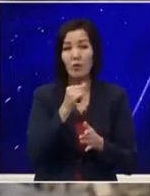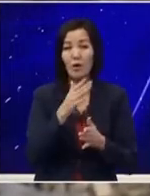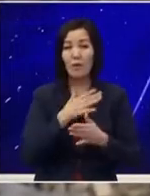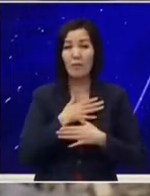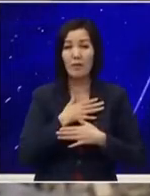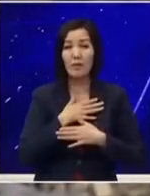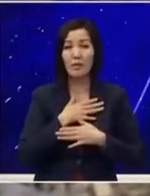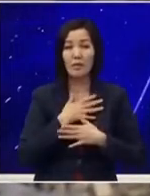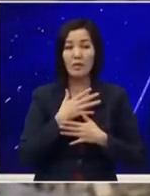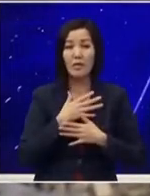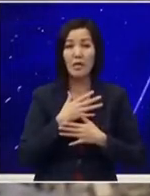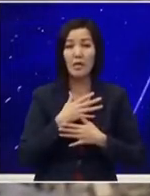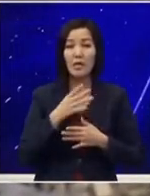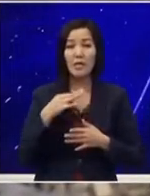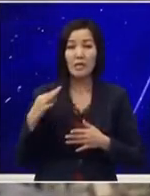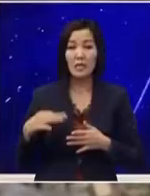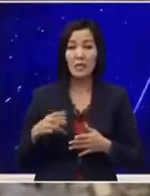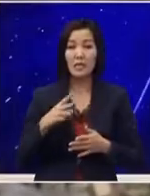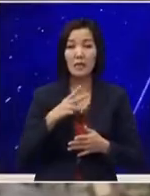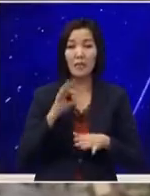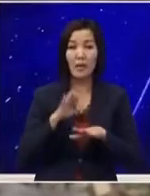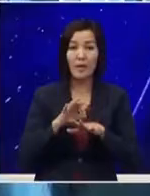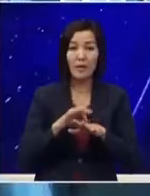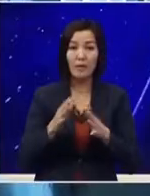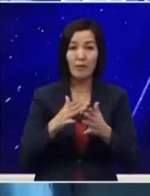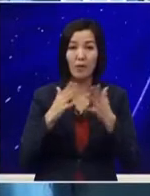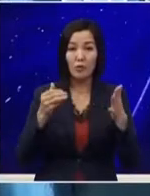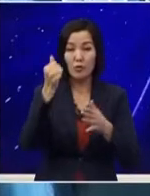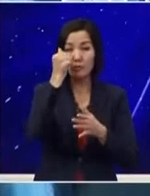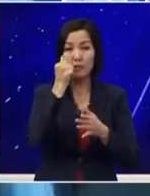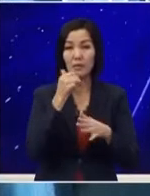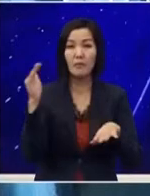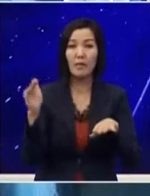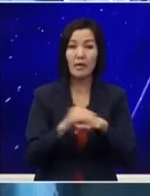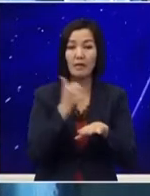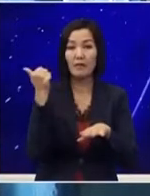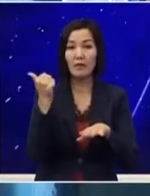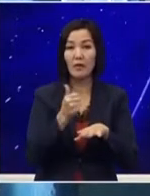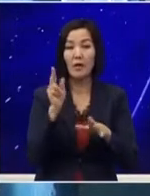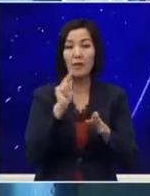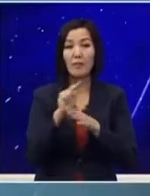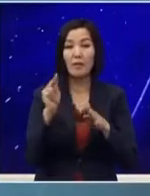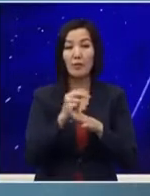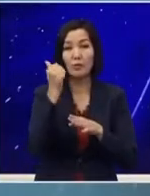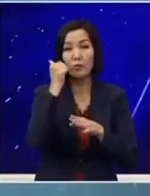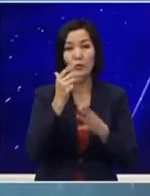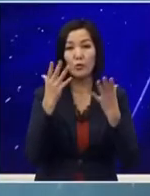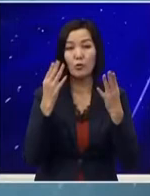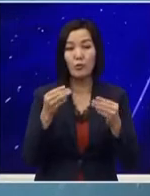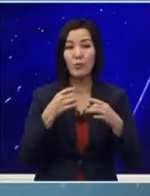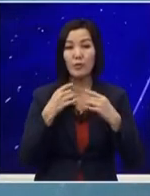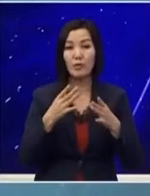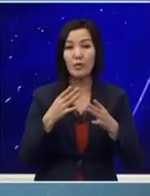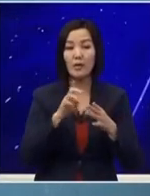детей здоровье не позволяет. Спасибо огромное ребятам за их помощь. Благотворительная неделя приурочена ко Дню пожилых людей. В честь праздника от